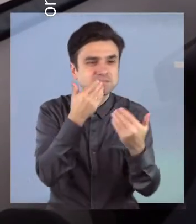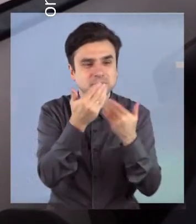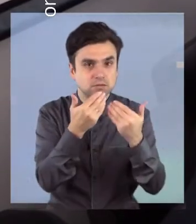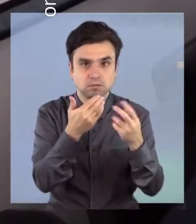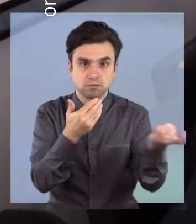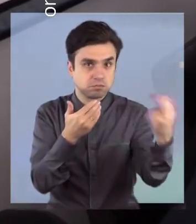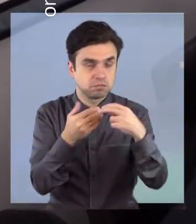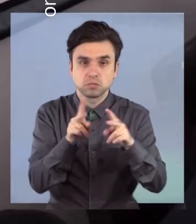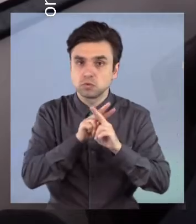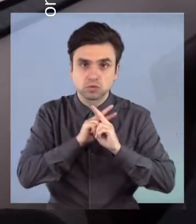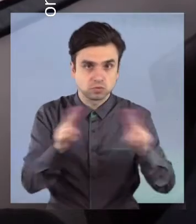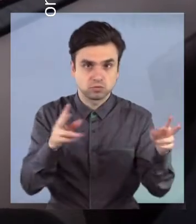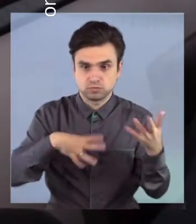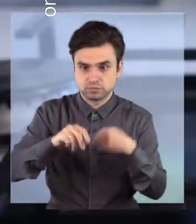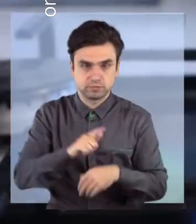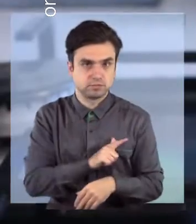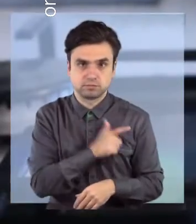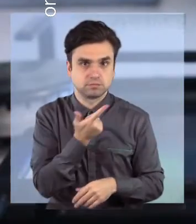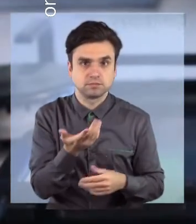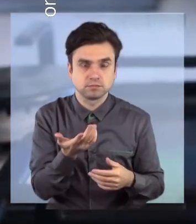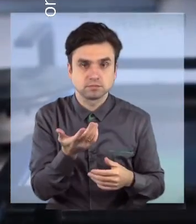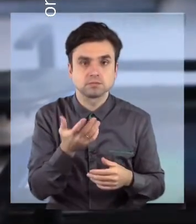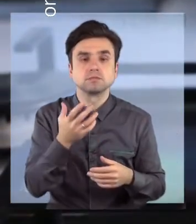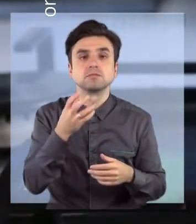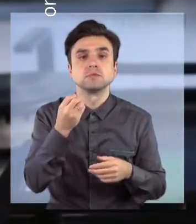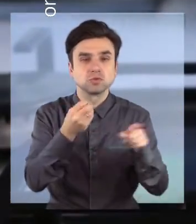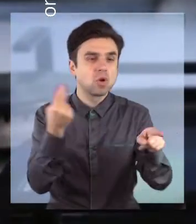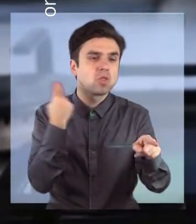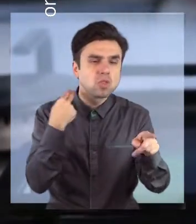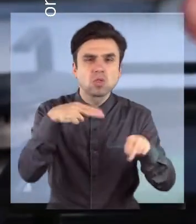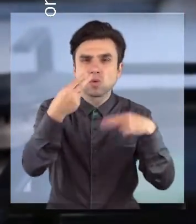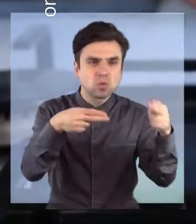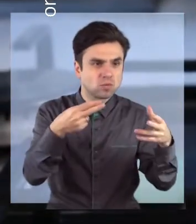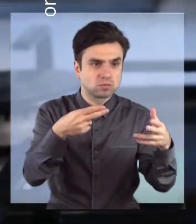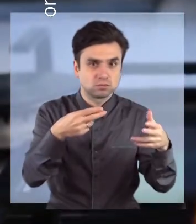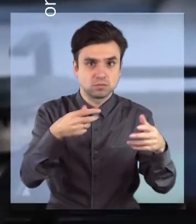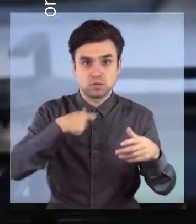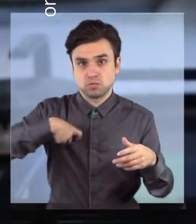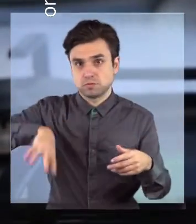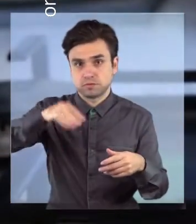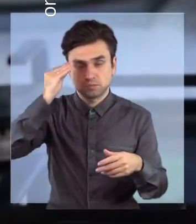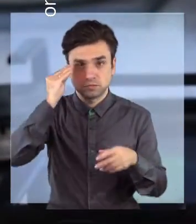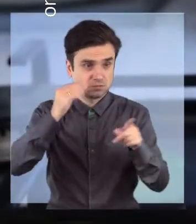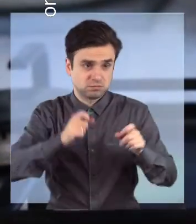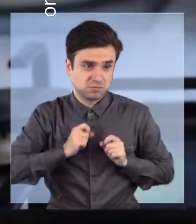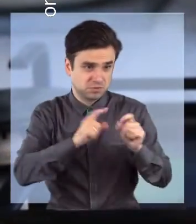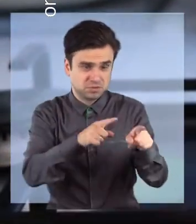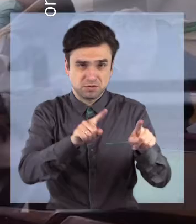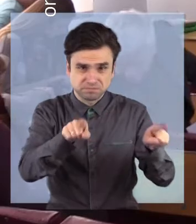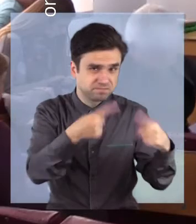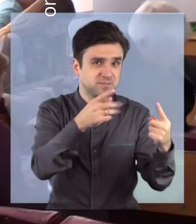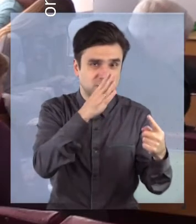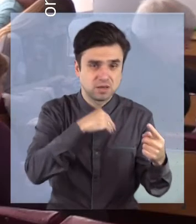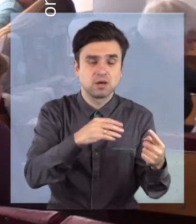цієї боргової ями комунальне підприємство може вибратись без допомоги міста. Для цього, запевняють, треба домогтись зниження тарифів на